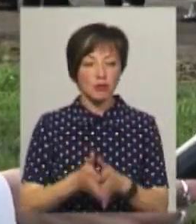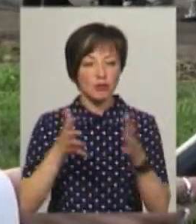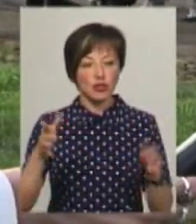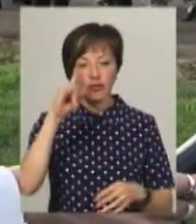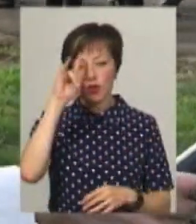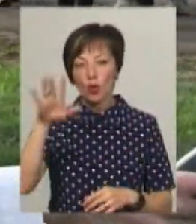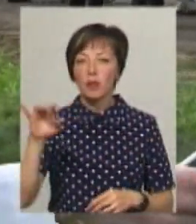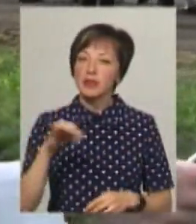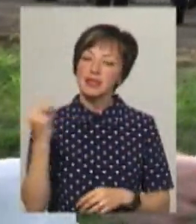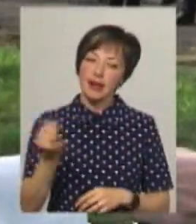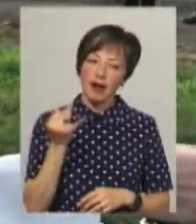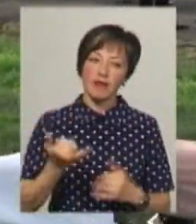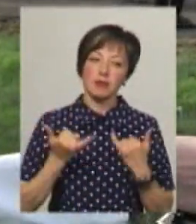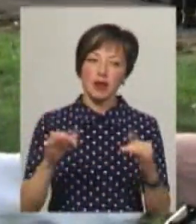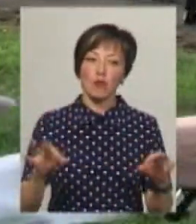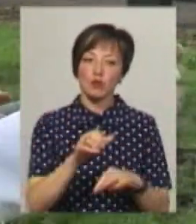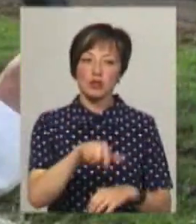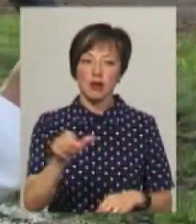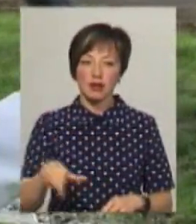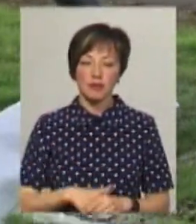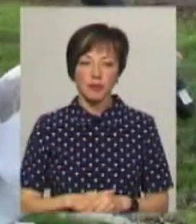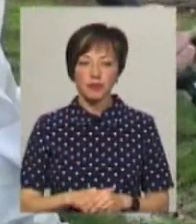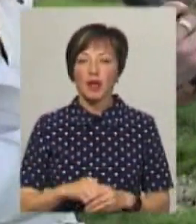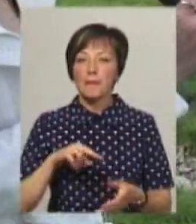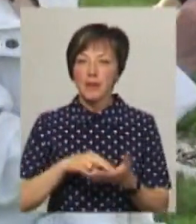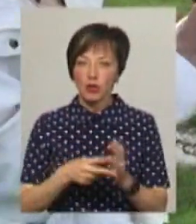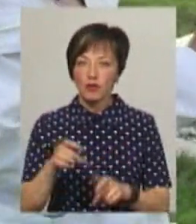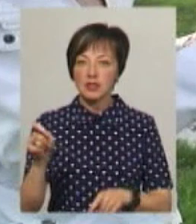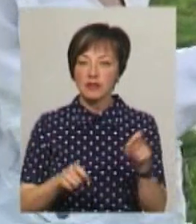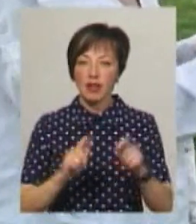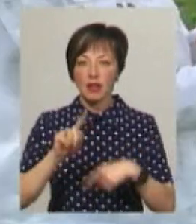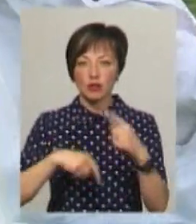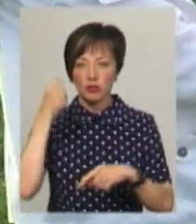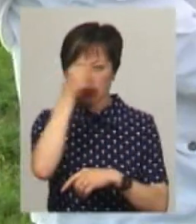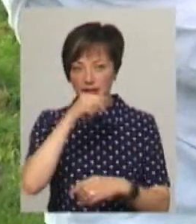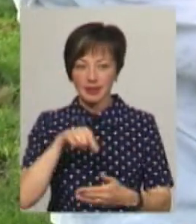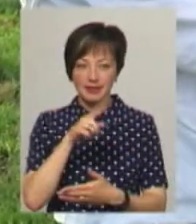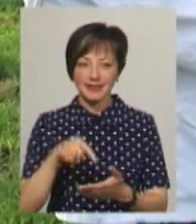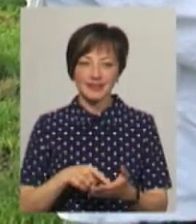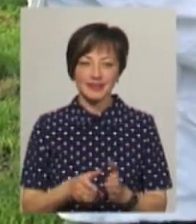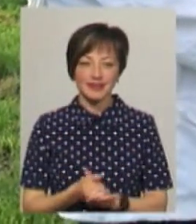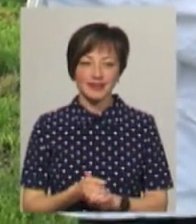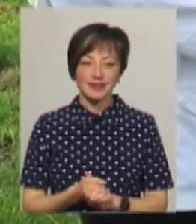відомим і цікавим для музикантів. А чи планується фестиваль вже на наступний рік?